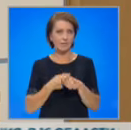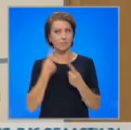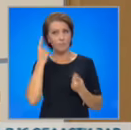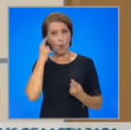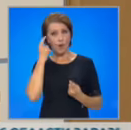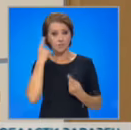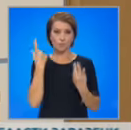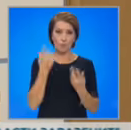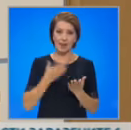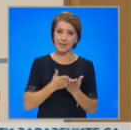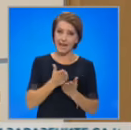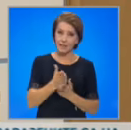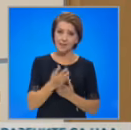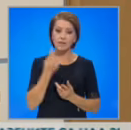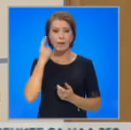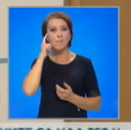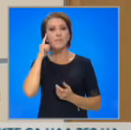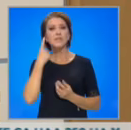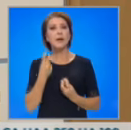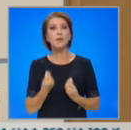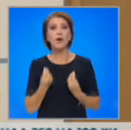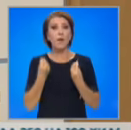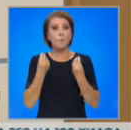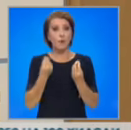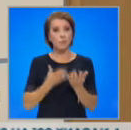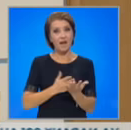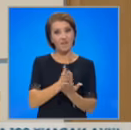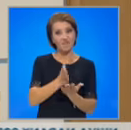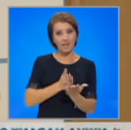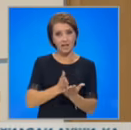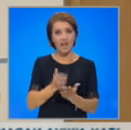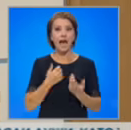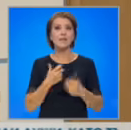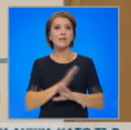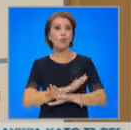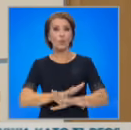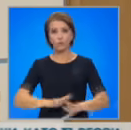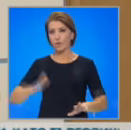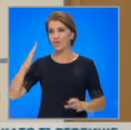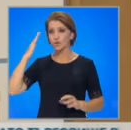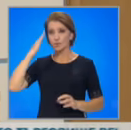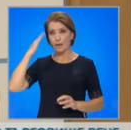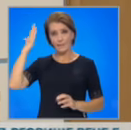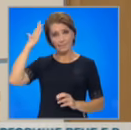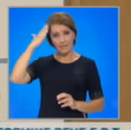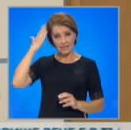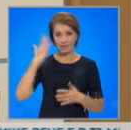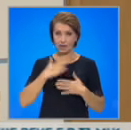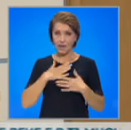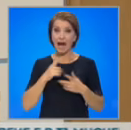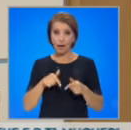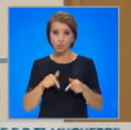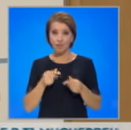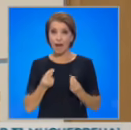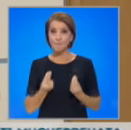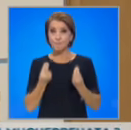разумния начин, да помислим кой е най-добрият вариант това да се направи. Аз съм готов да бъда и служебен министър, ако това е най-доброто, което може